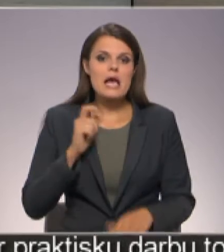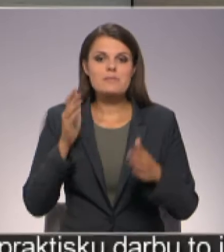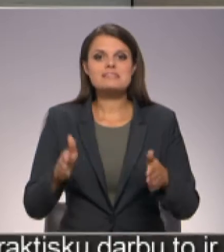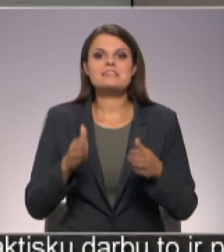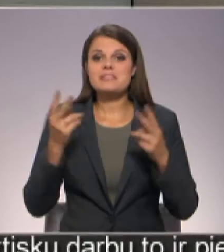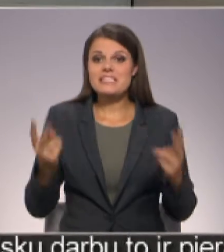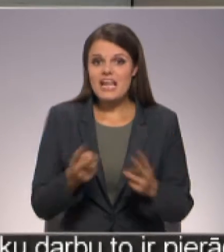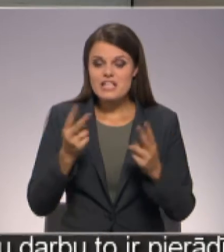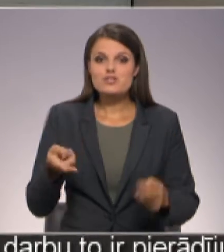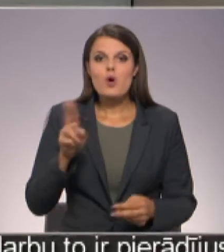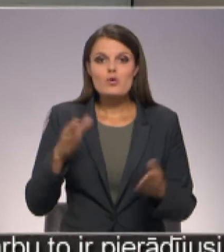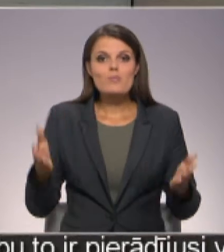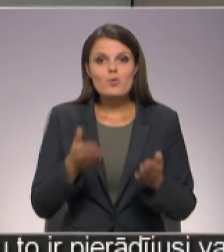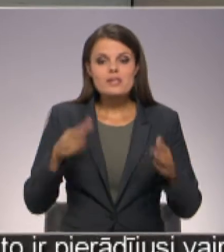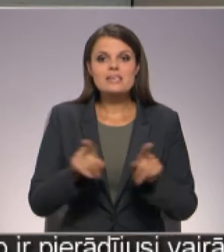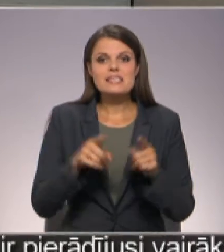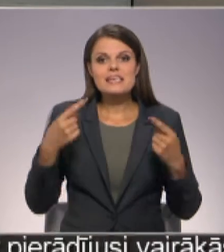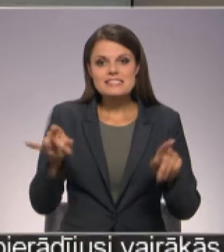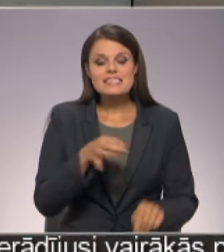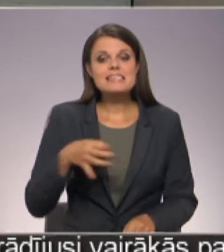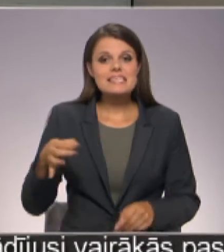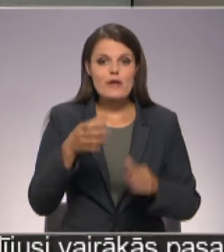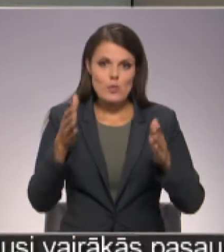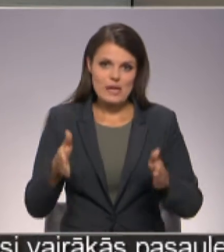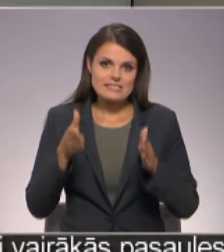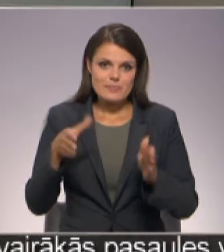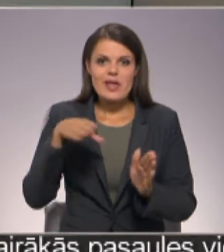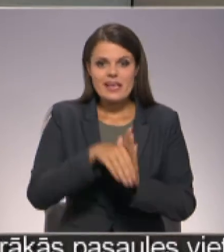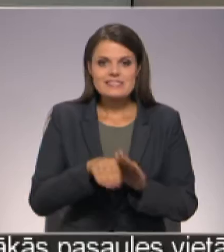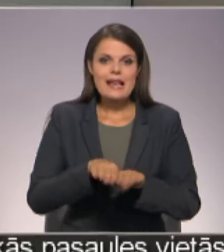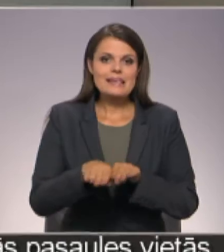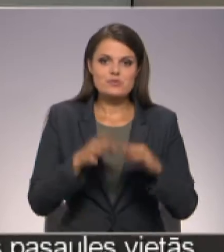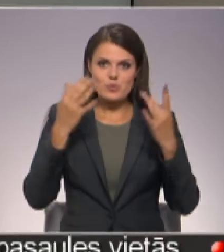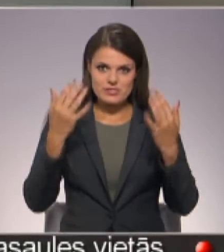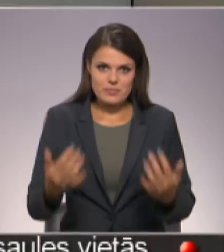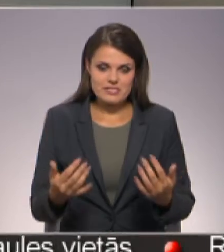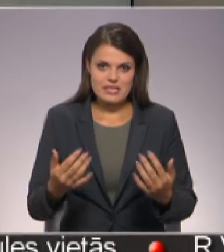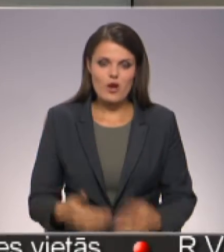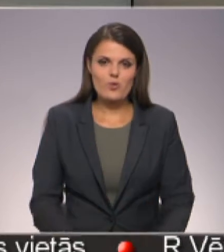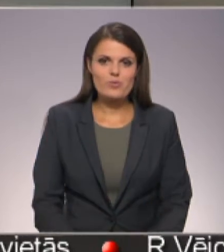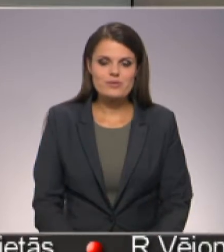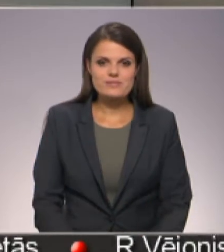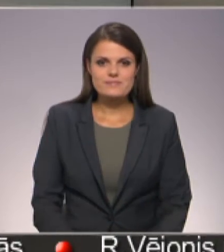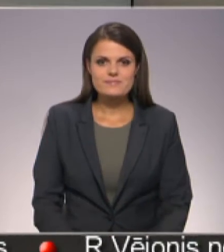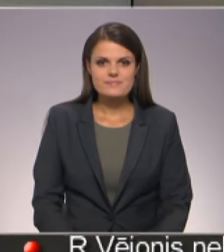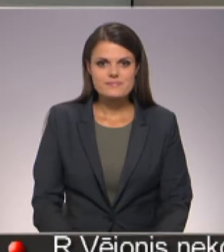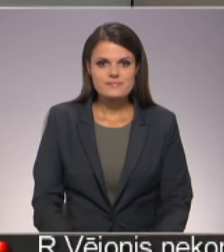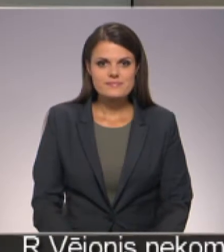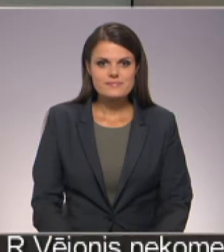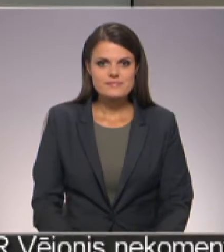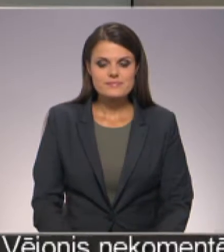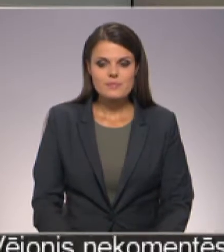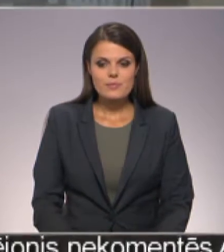Jēkabpils slimnīcas tradīciju un mudinās arī citas reģionālās slimnīcas iesaistīties līdzīgos pasākumos. Un ziņo mūsu Latgales